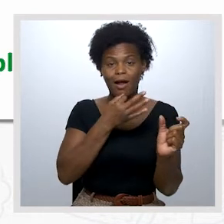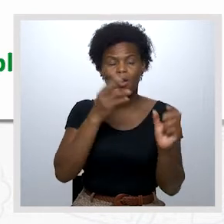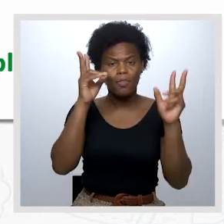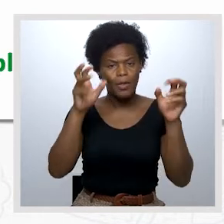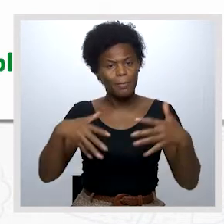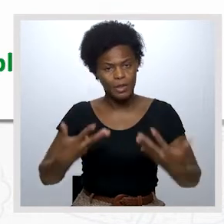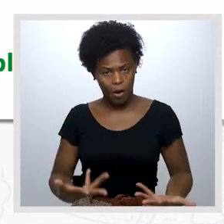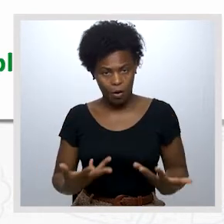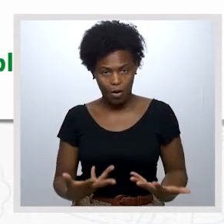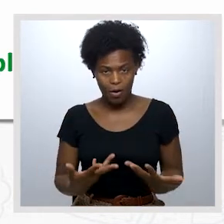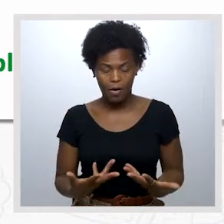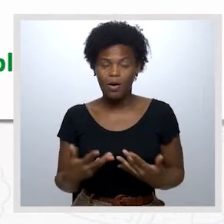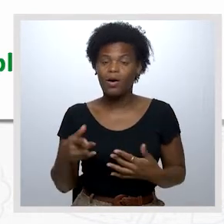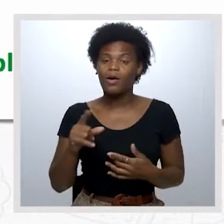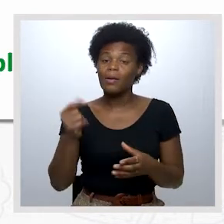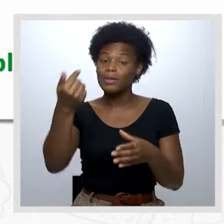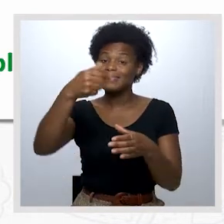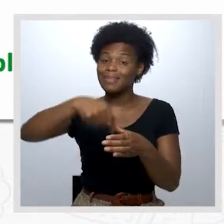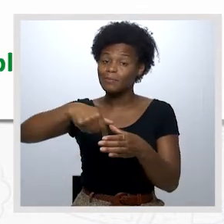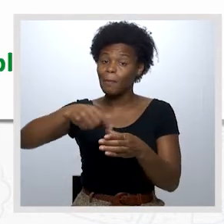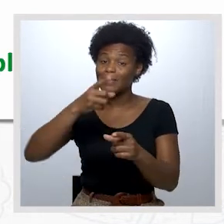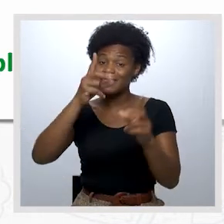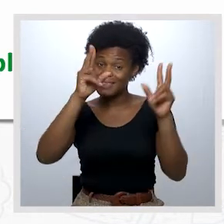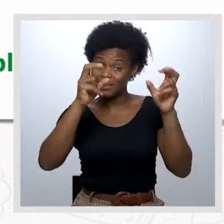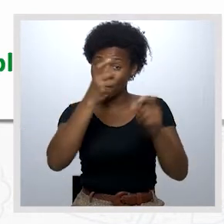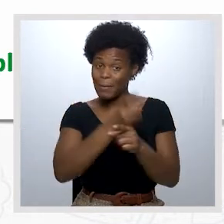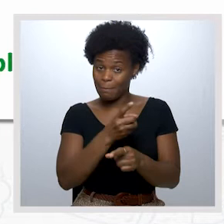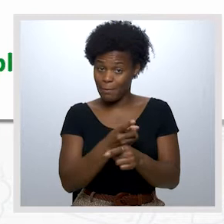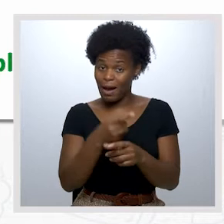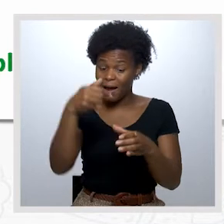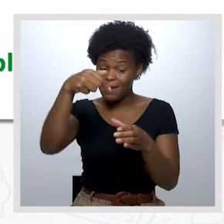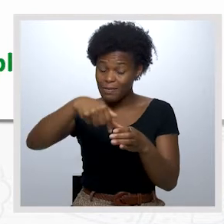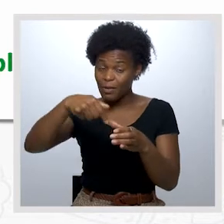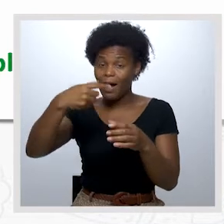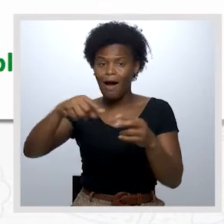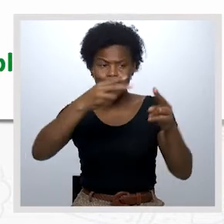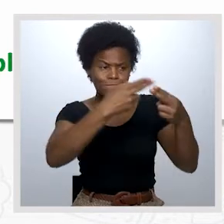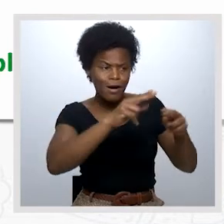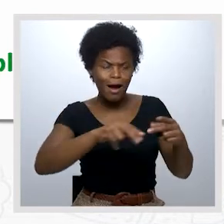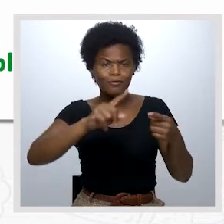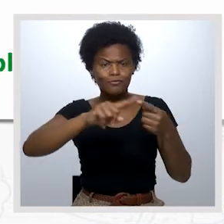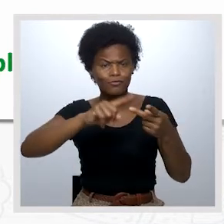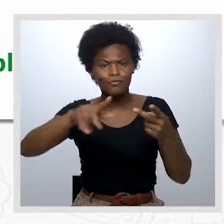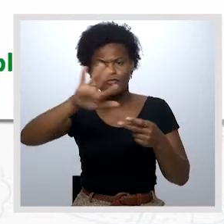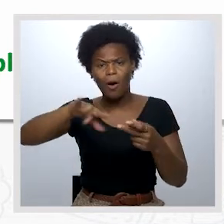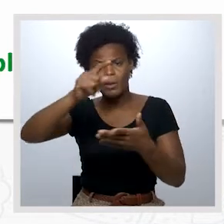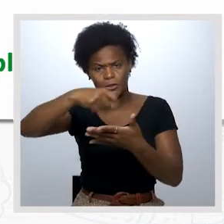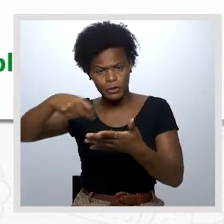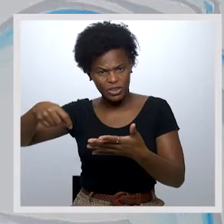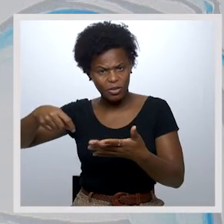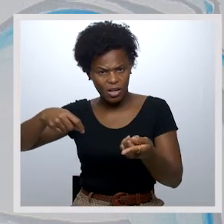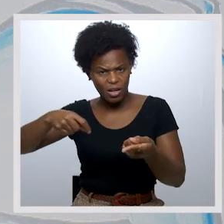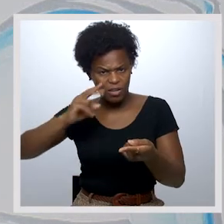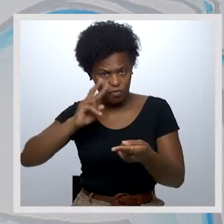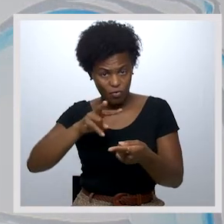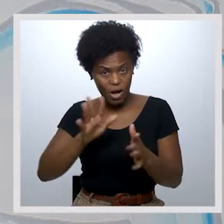l'actualité. À l'intérieur d'un même titre, il y a plusieurs types d'écriture. C'est ça que